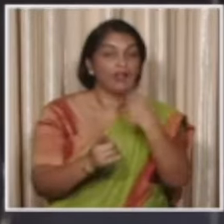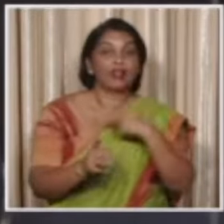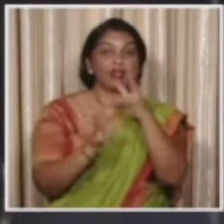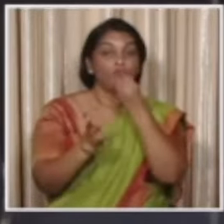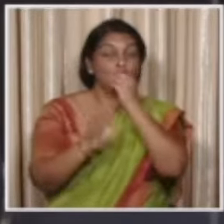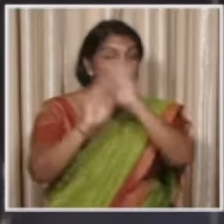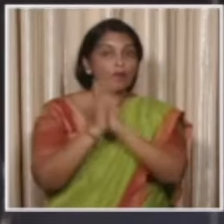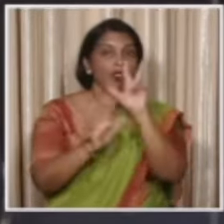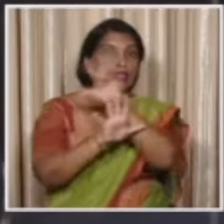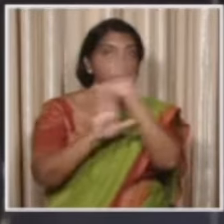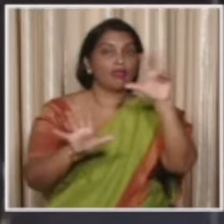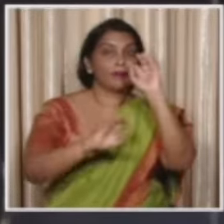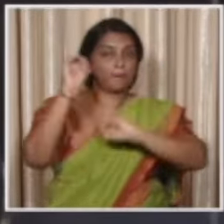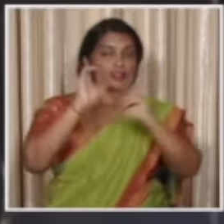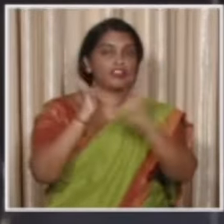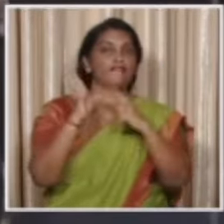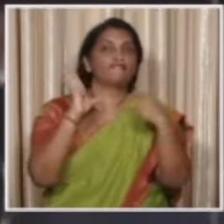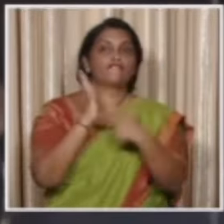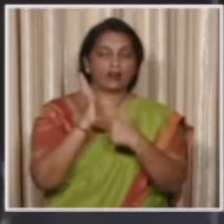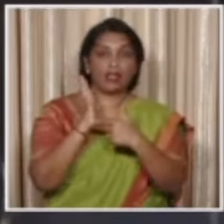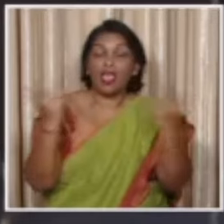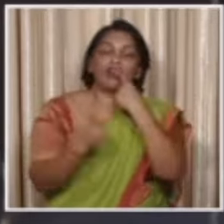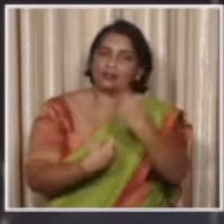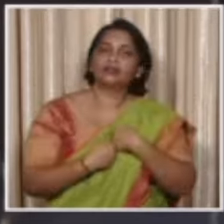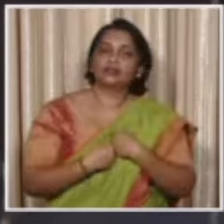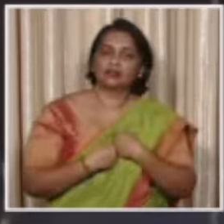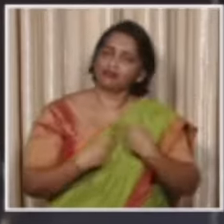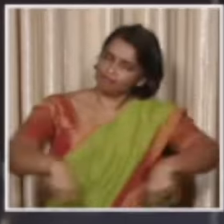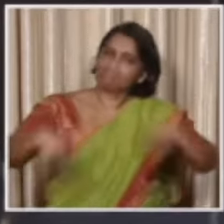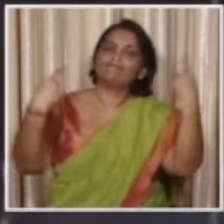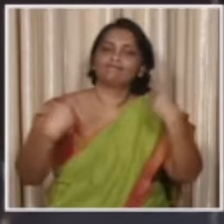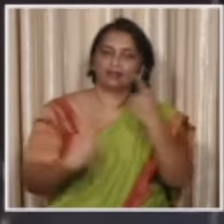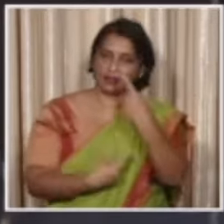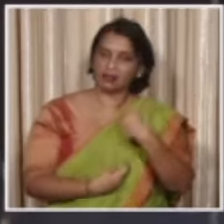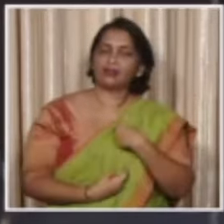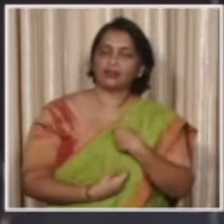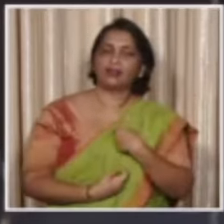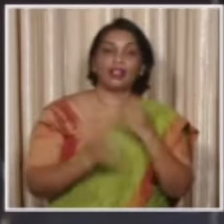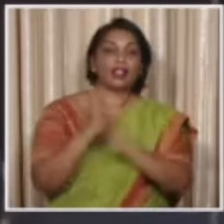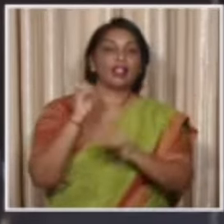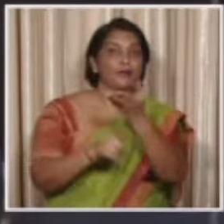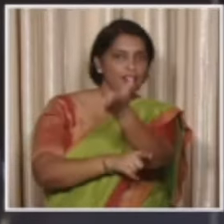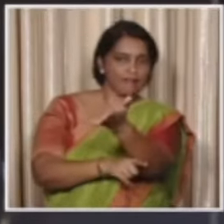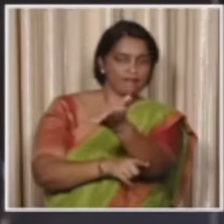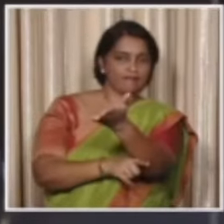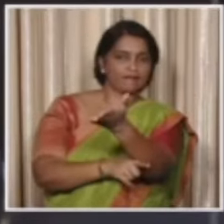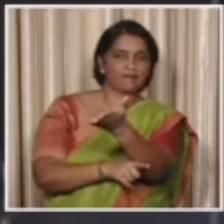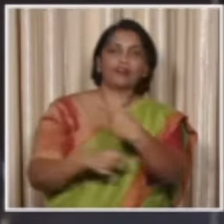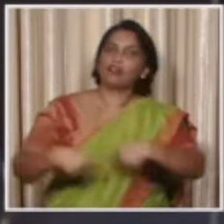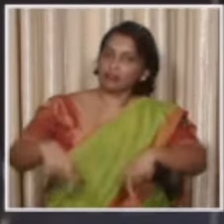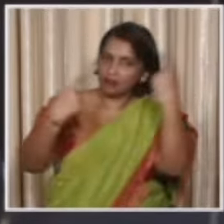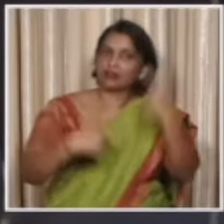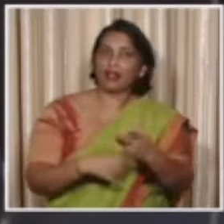10%ට බද්දක් කියන්න. මම අභියෝග කරනවා. ඇමතිවරයා ඉන්නවා, අභියෝග